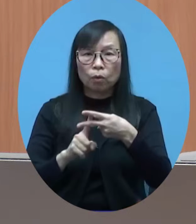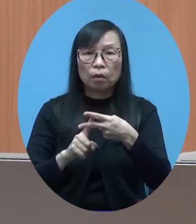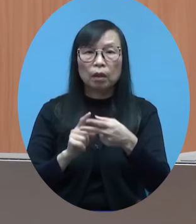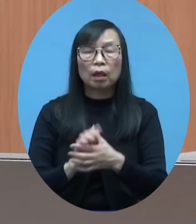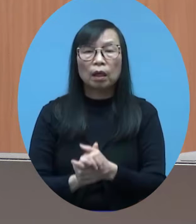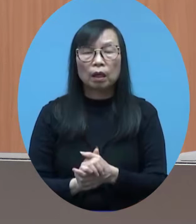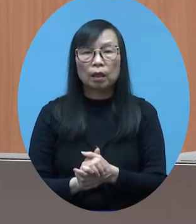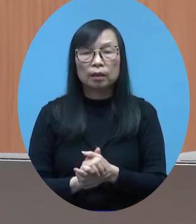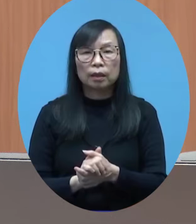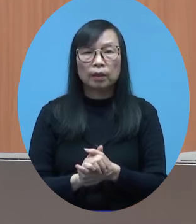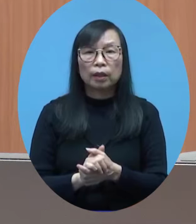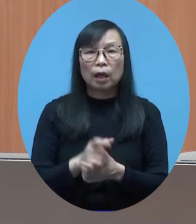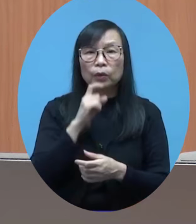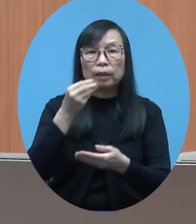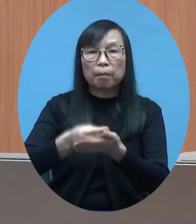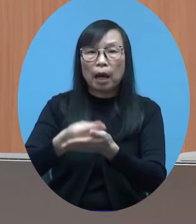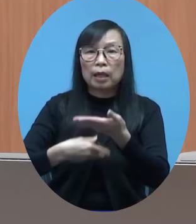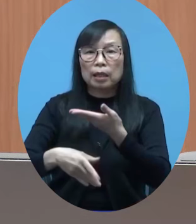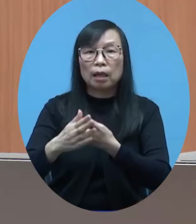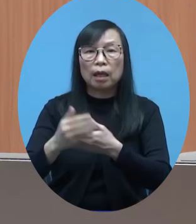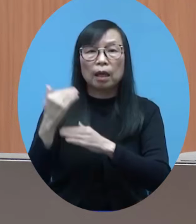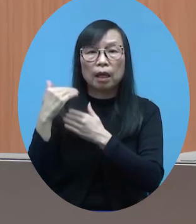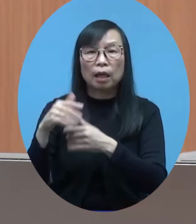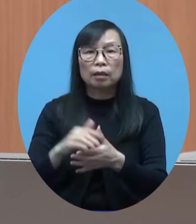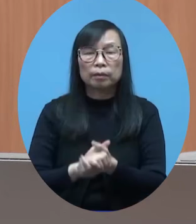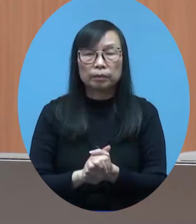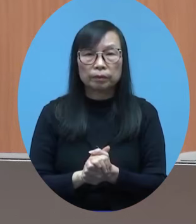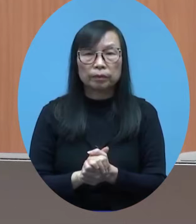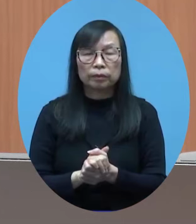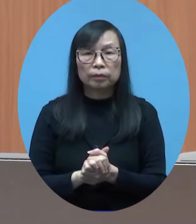有些是做售貨啊嗰類